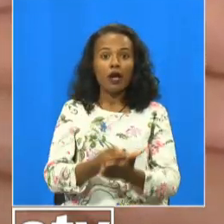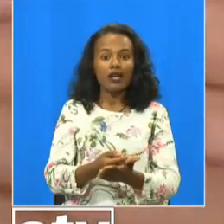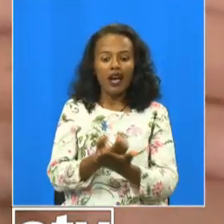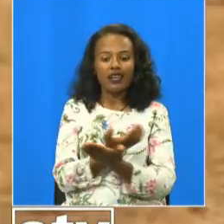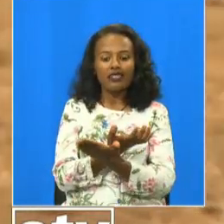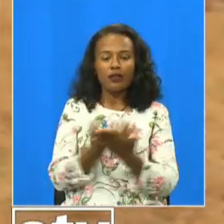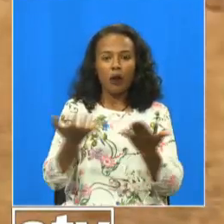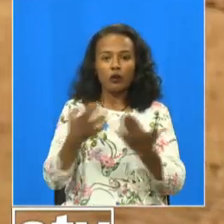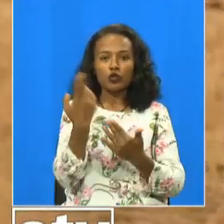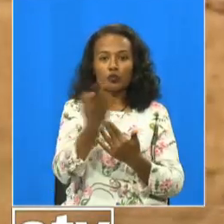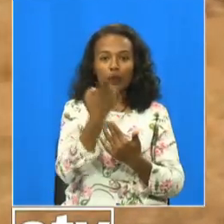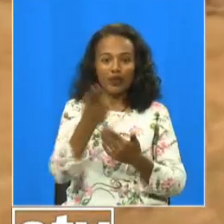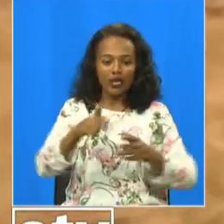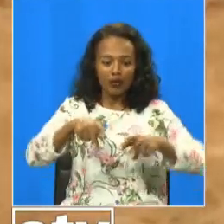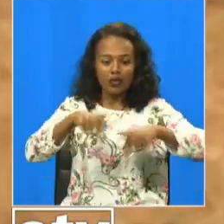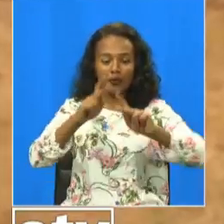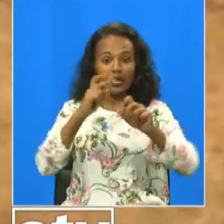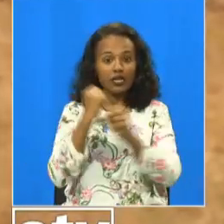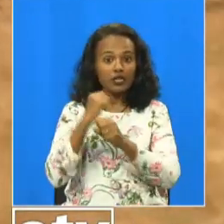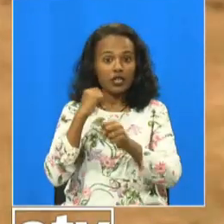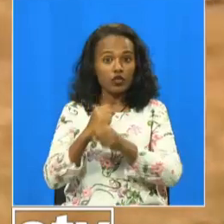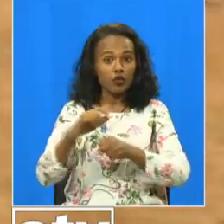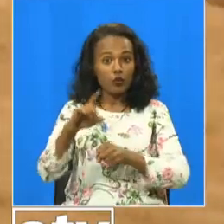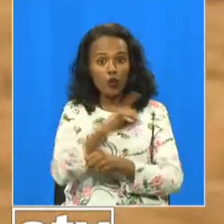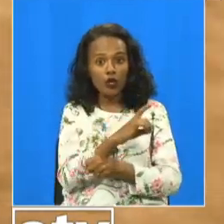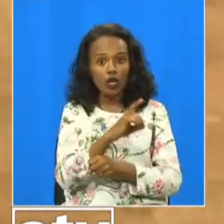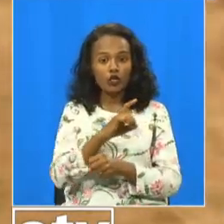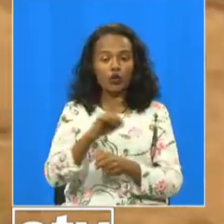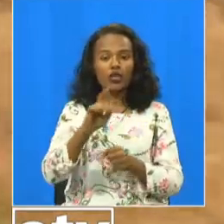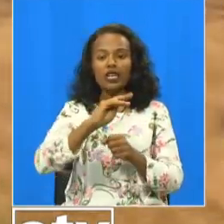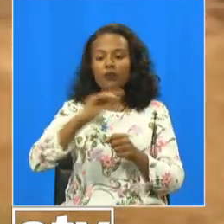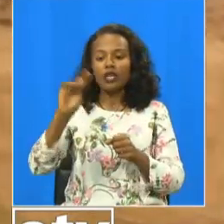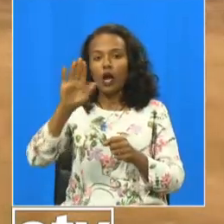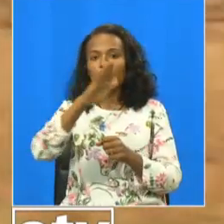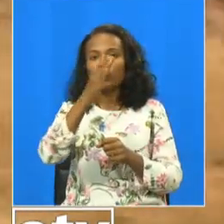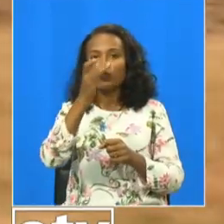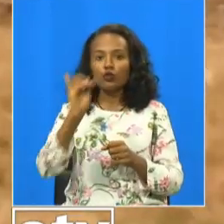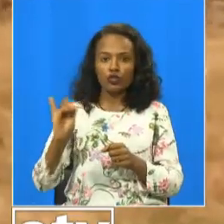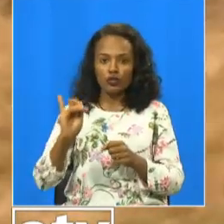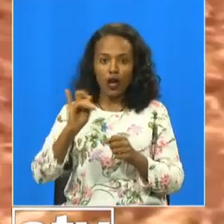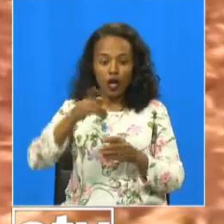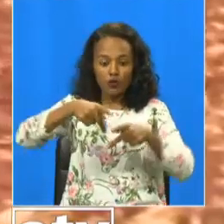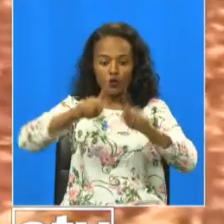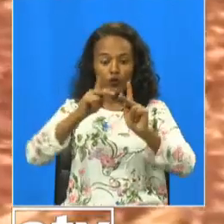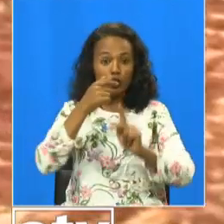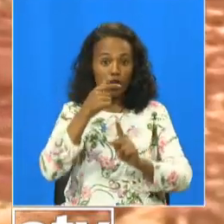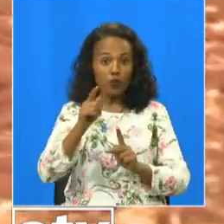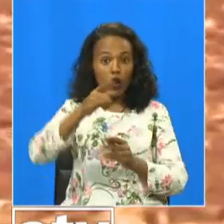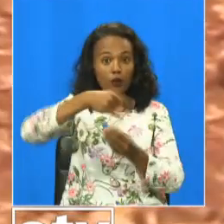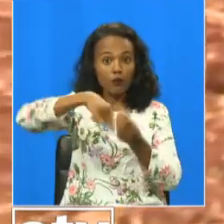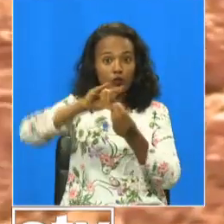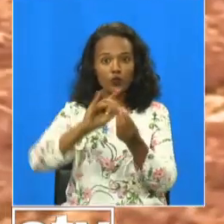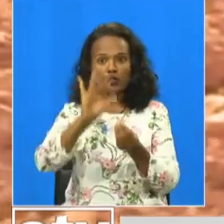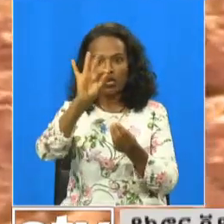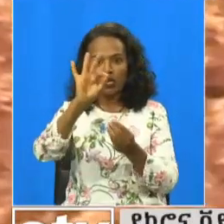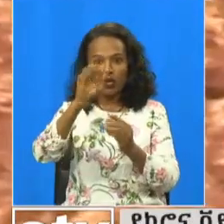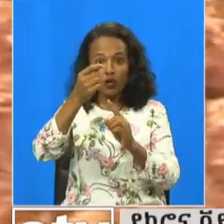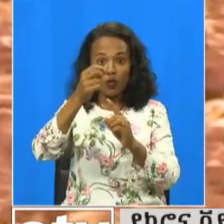ግባቶችን በመጠቀም የግብርና ስራቸውን ያከናወኑ መሆናቸውን የምዕራብ ጉጂ ዞን አርሶ አደሮች ተናግረዋል። በዞኑ 9 ወረዳዎች